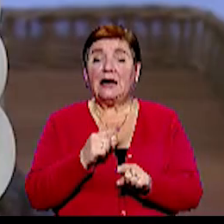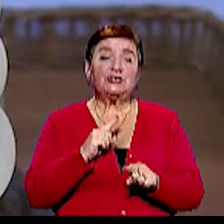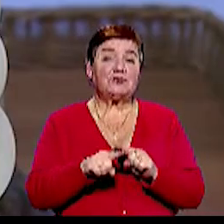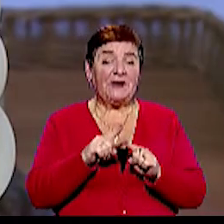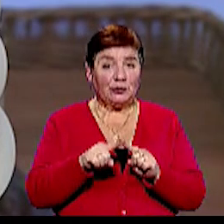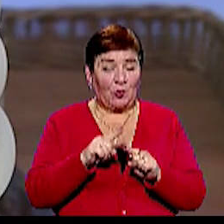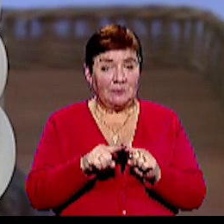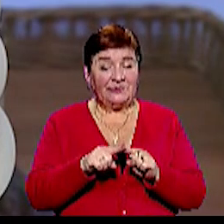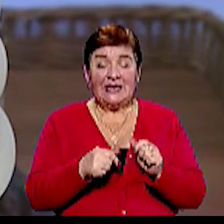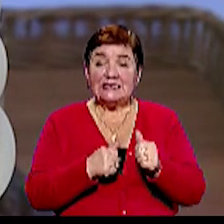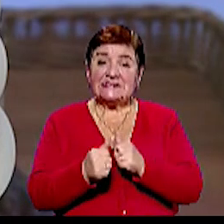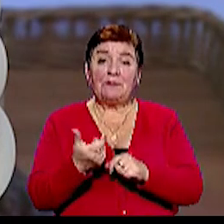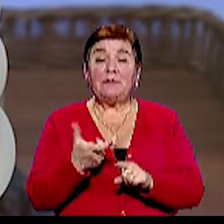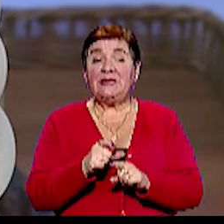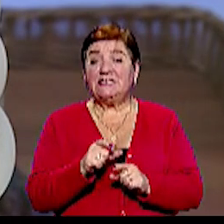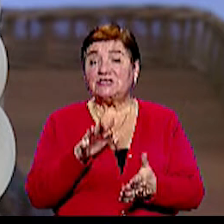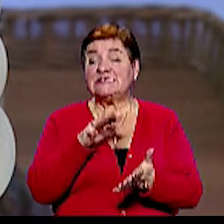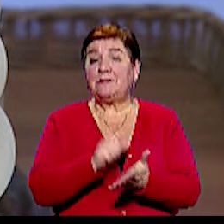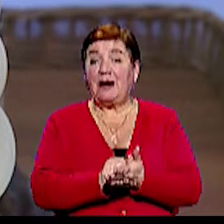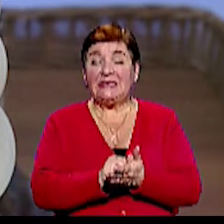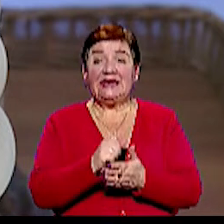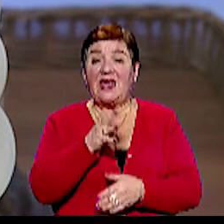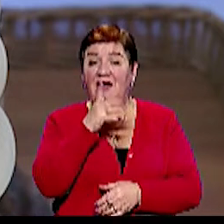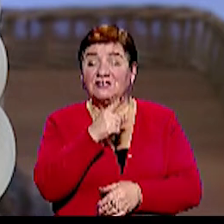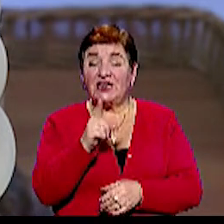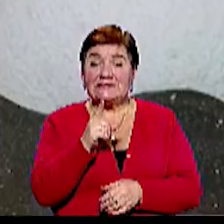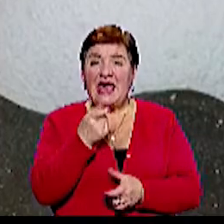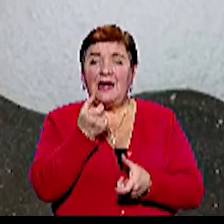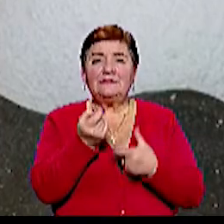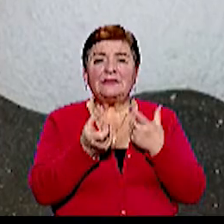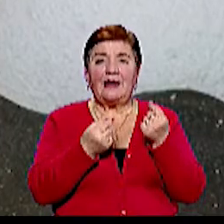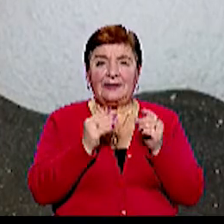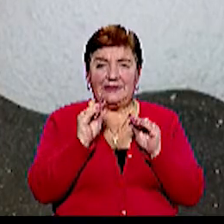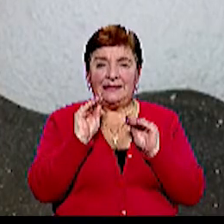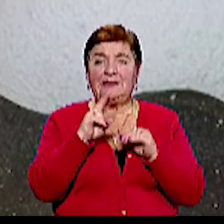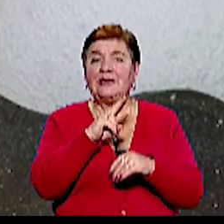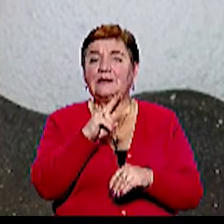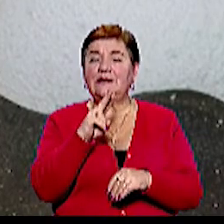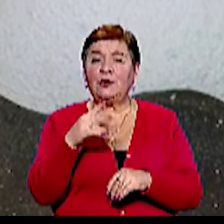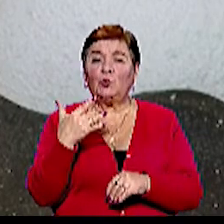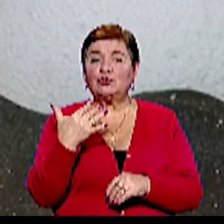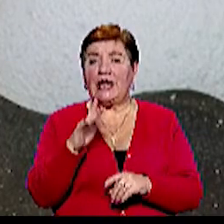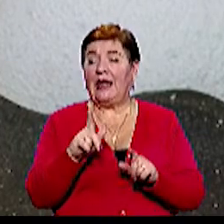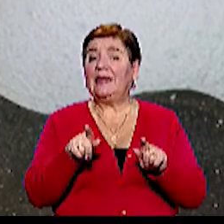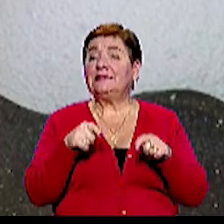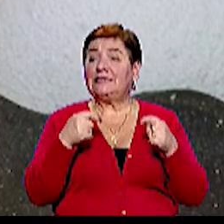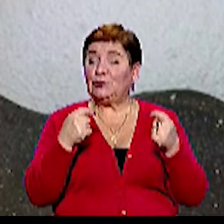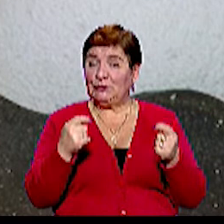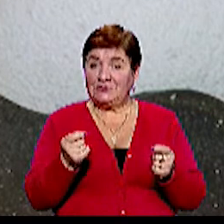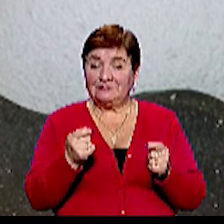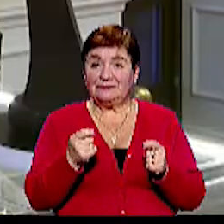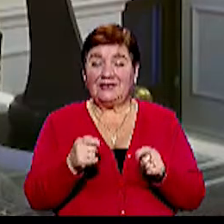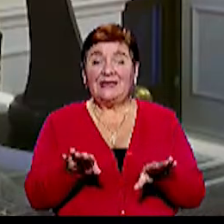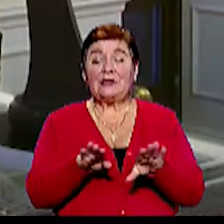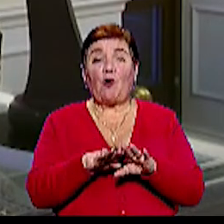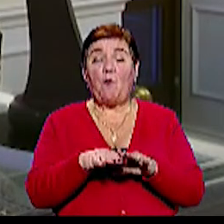швидко. Саме більше забираю часу якісь деталі. От деталі, які вже надають